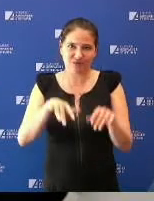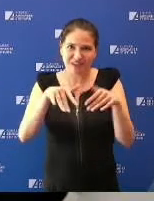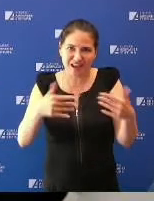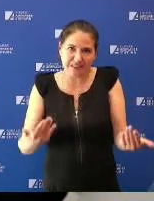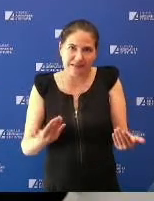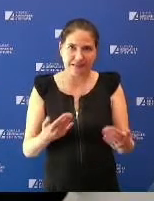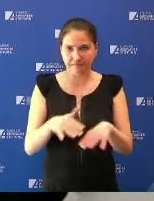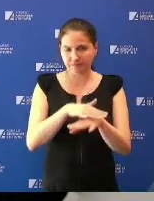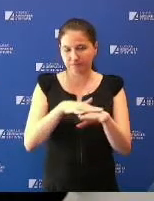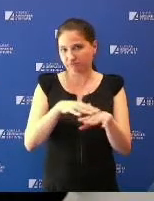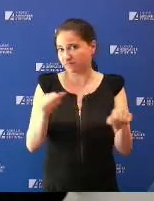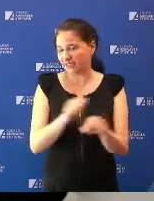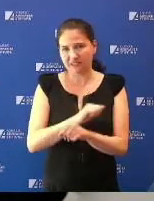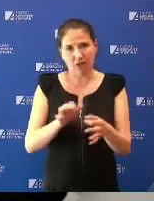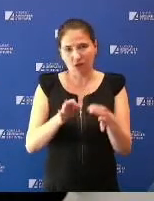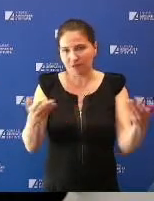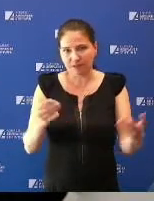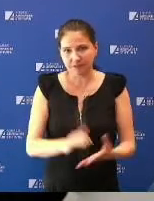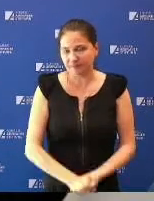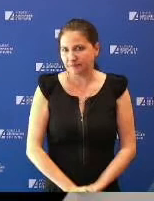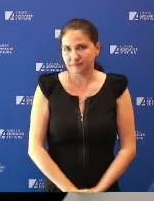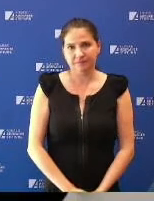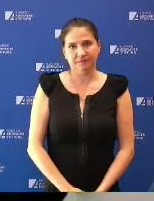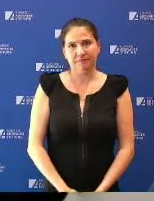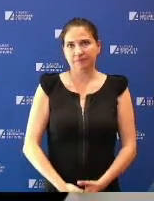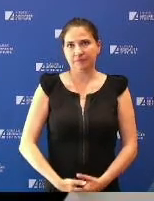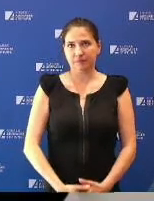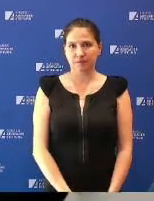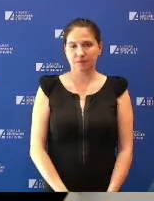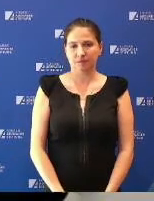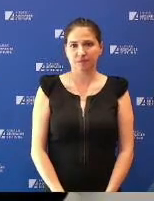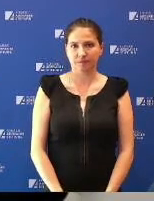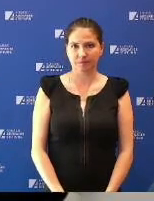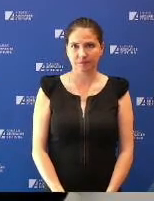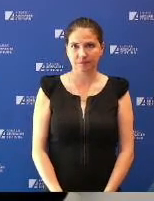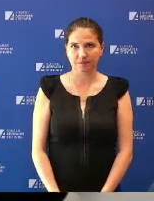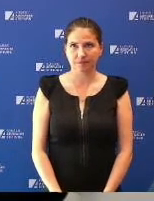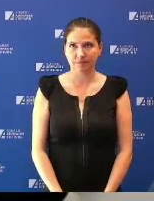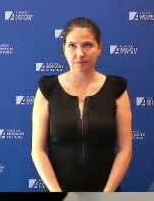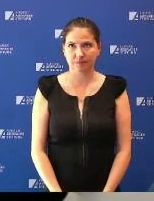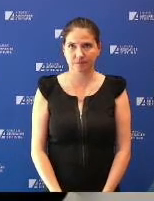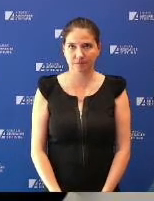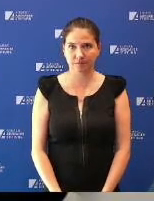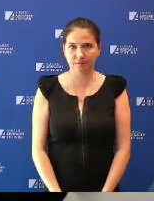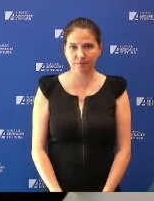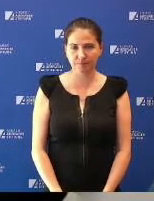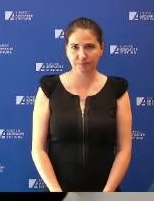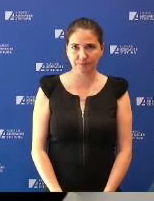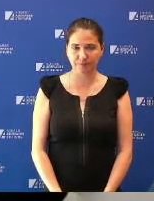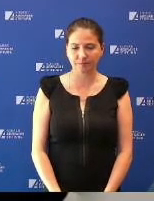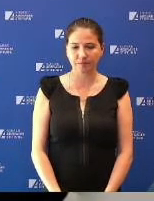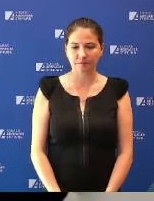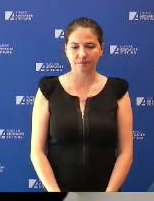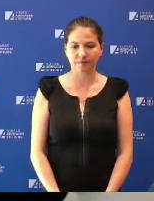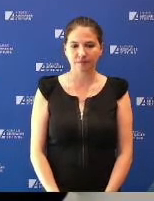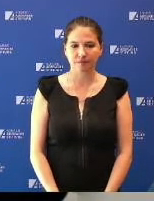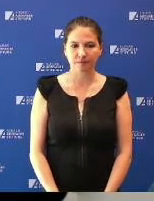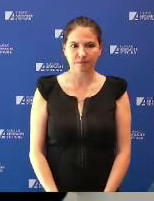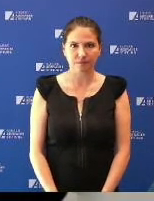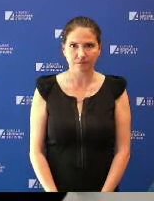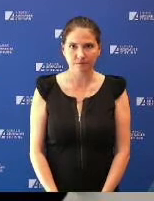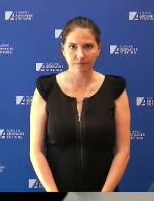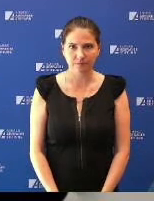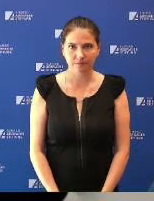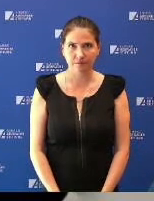vielen verschiedenen Fahrzeugen, mit Bussen, mit Taxen. Und es geht nicht nur darum,